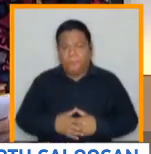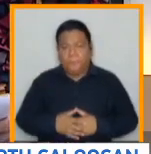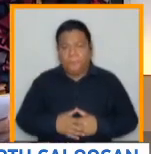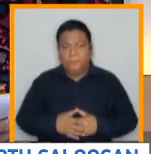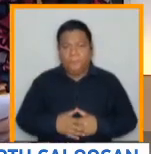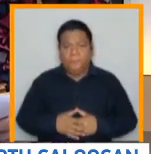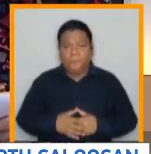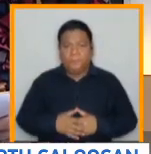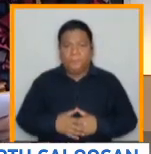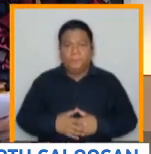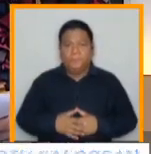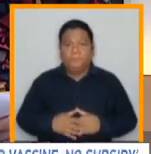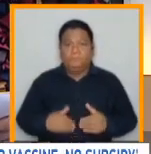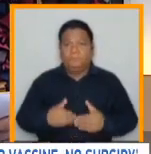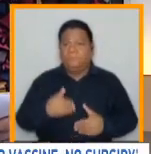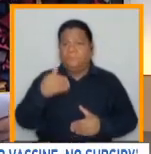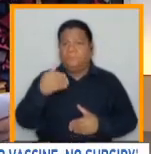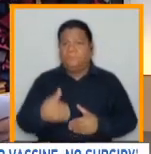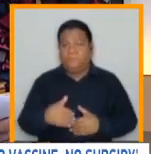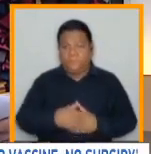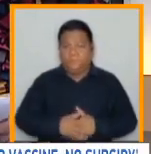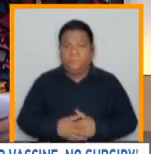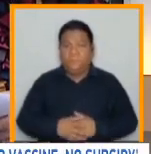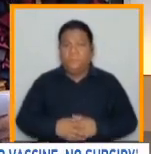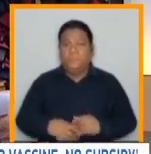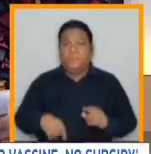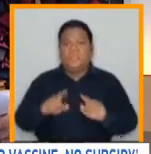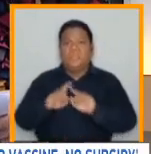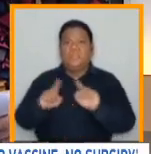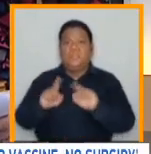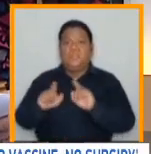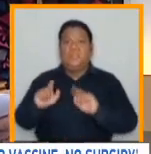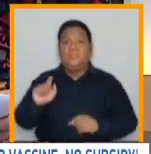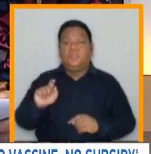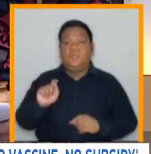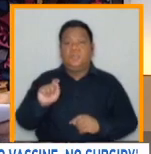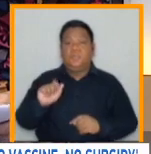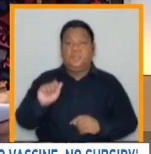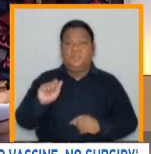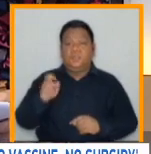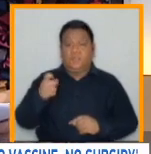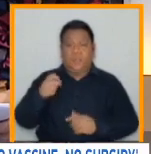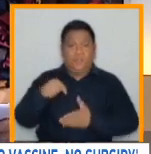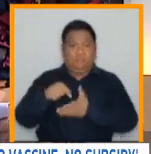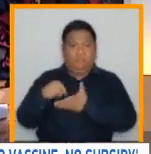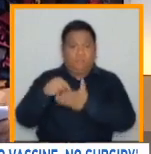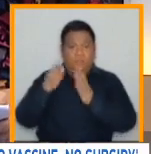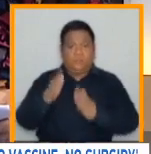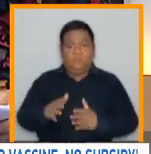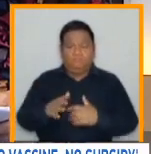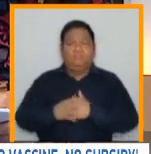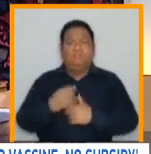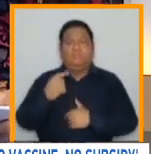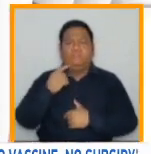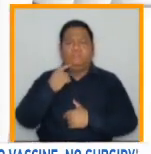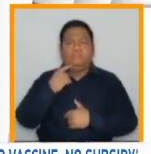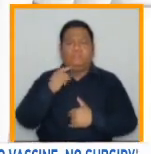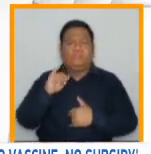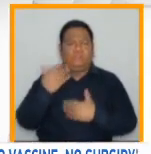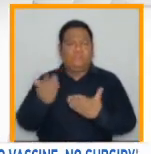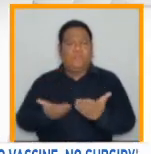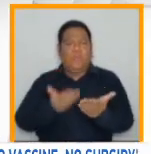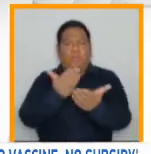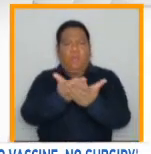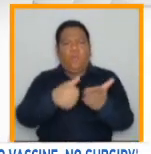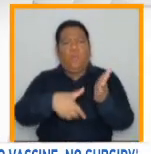Dumagdag ang ilang taxpayers sa mga naghain ng petisyon para kanselahin ang kandidatura ni presidential aspirant Bongbong Marcos. Giit nila